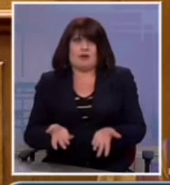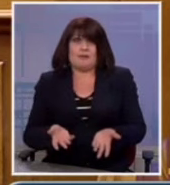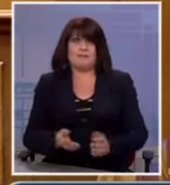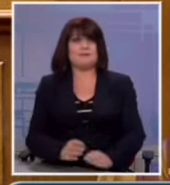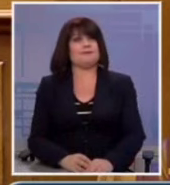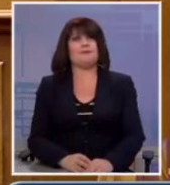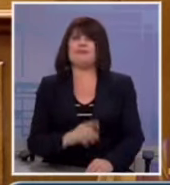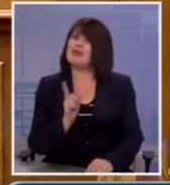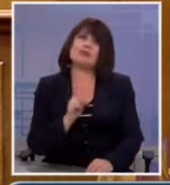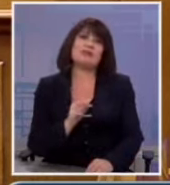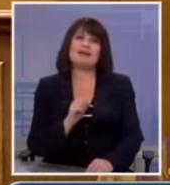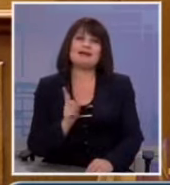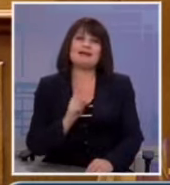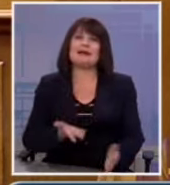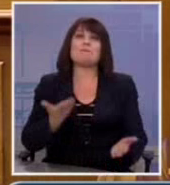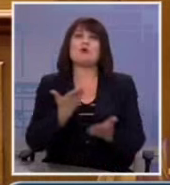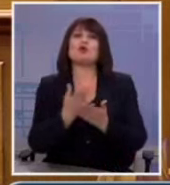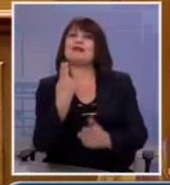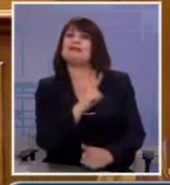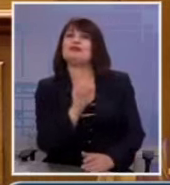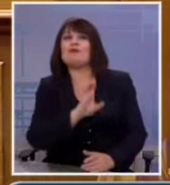Δεν είναι αυτό στην πρόταση των θεσμών.